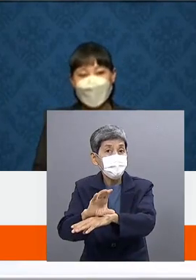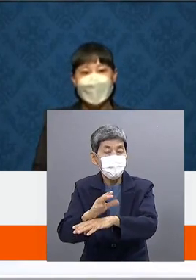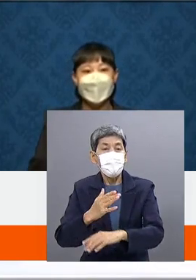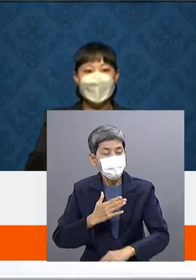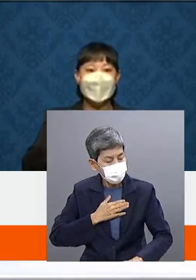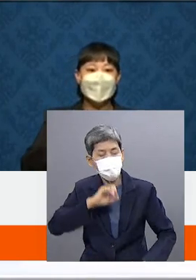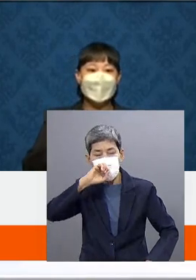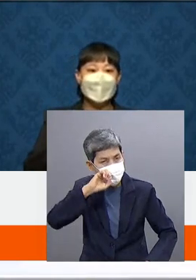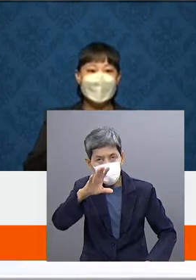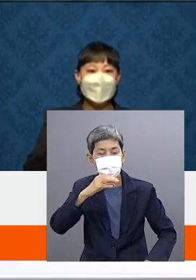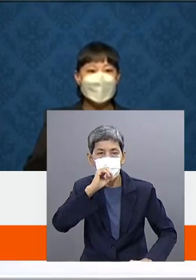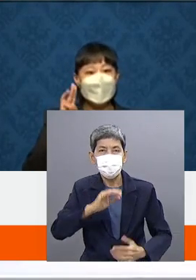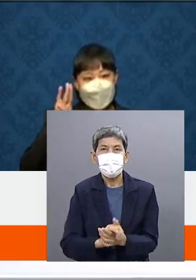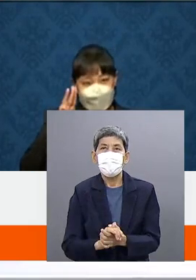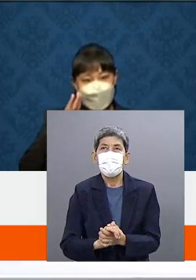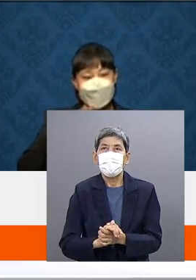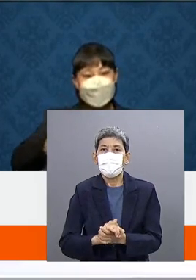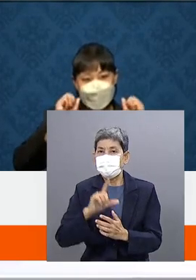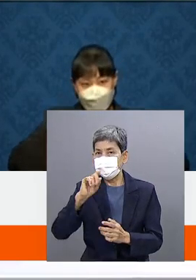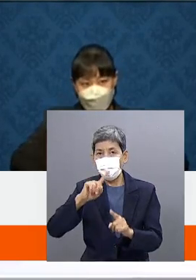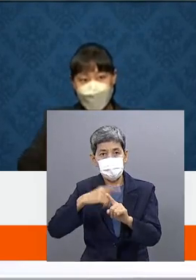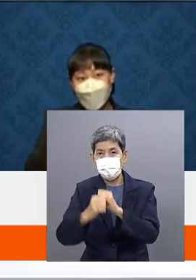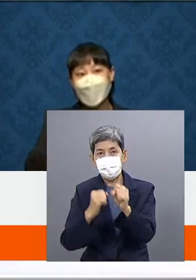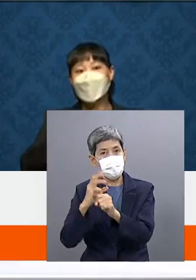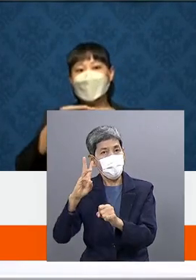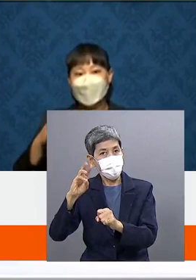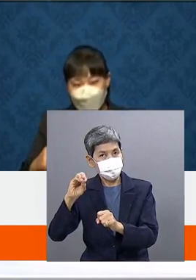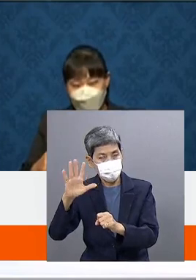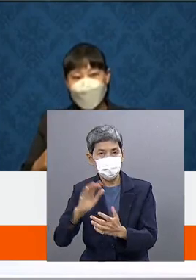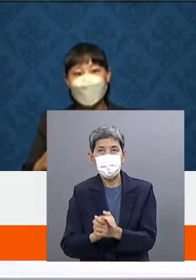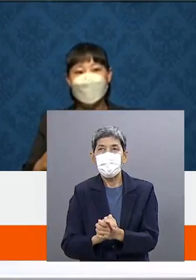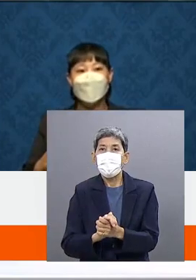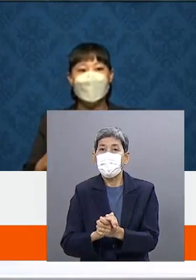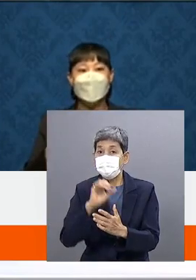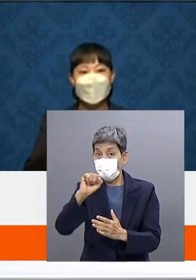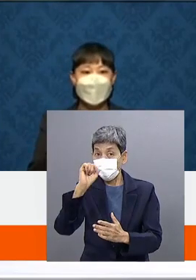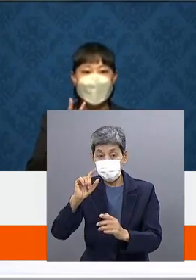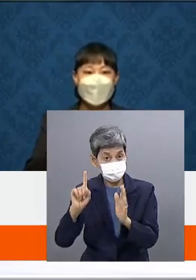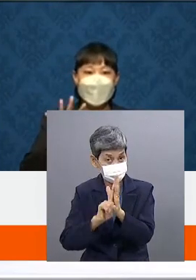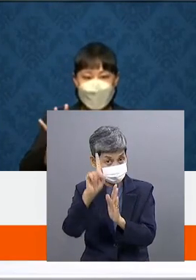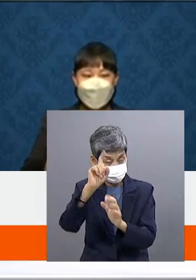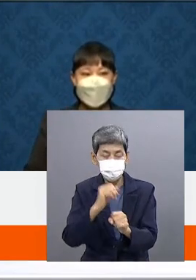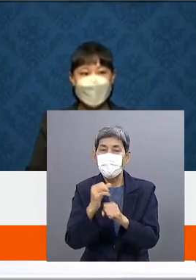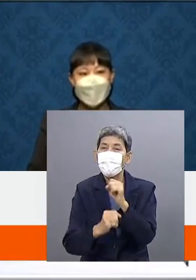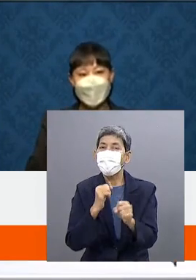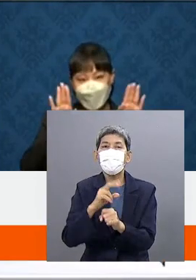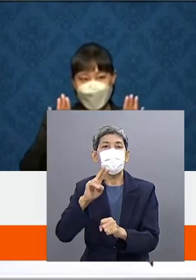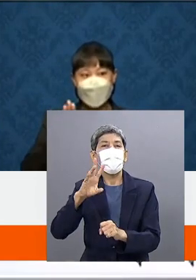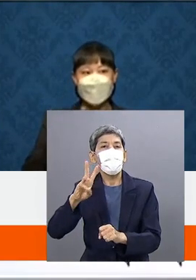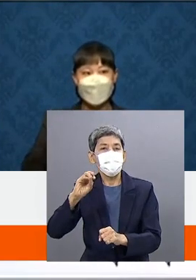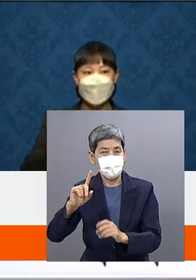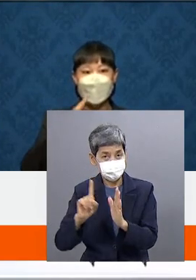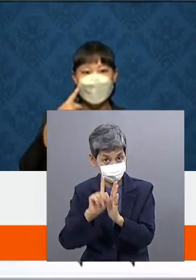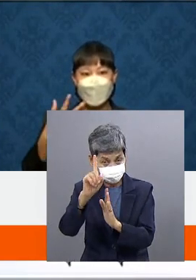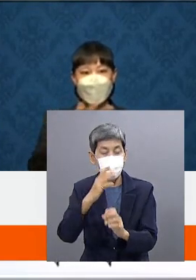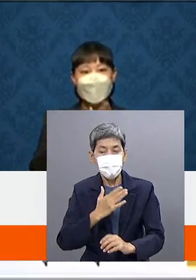ครับ 22พฤษภาคม 6ห้าเนี่ยเปิดสภาครั้งที่1/2560 5เนี่ยพบ